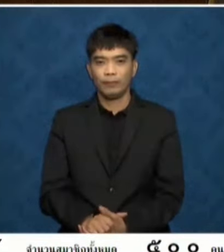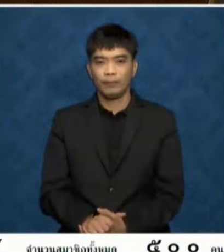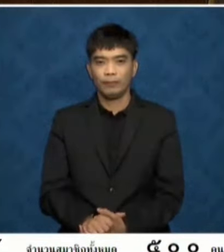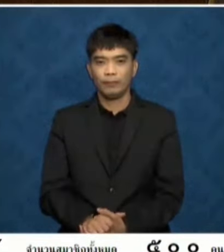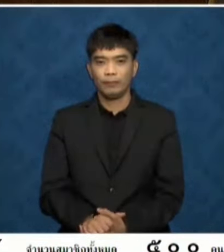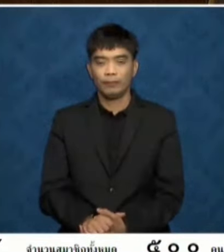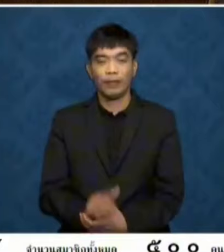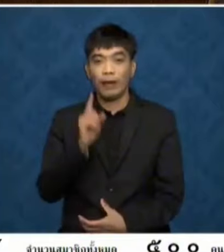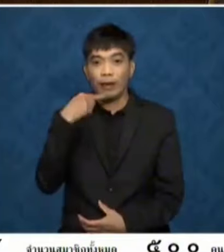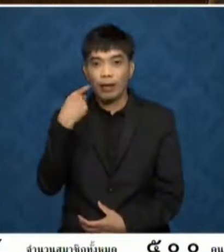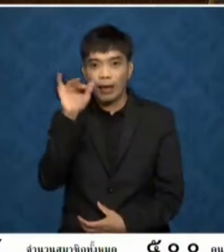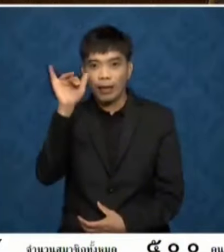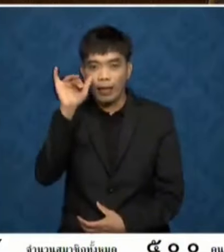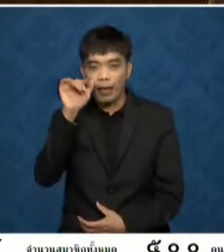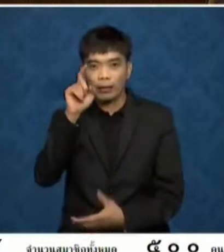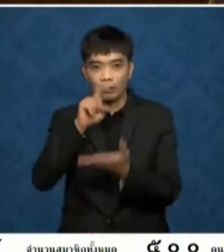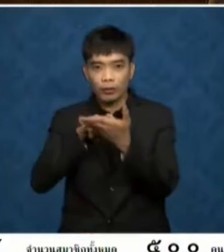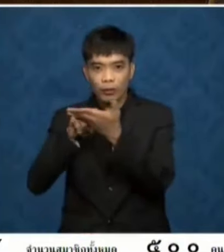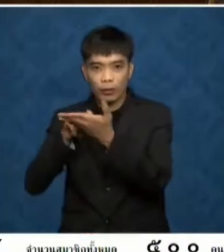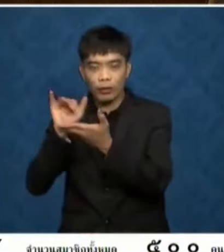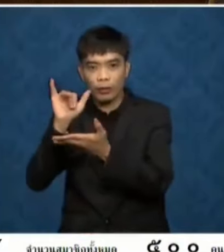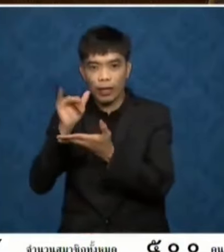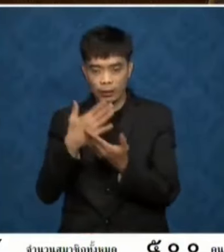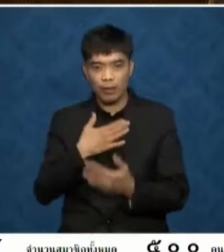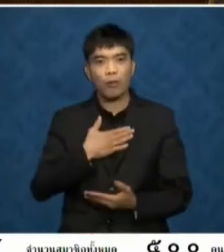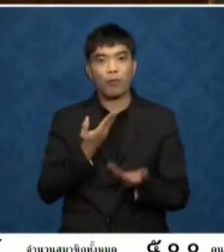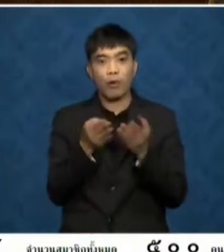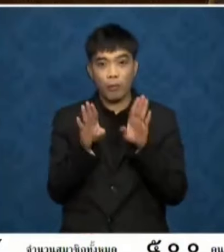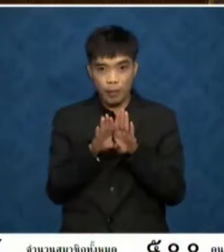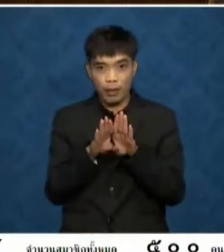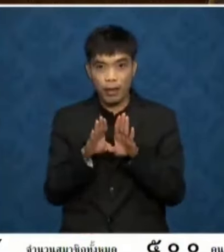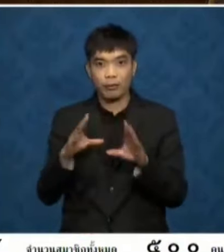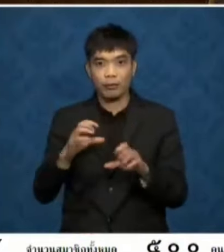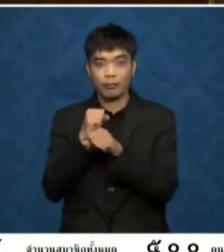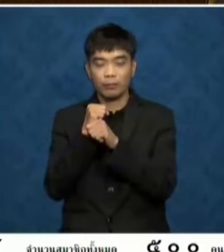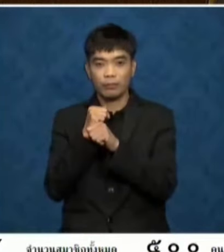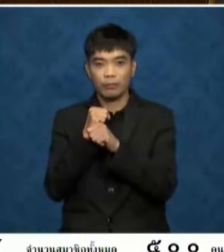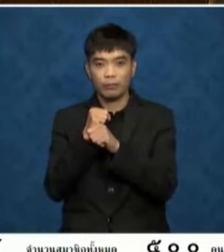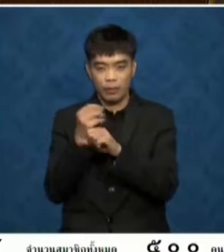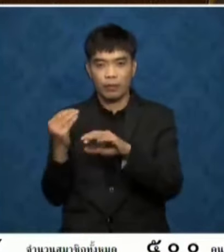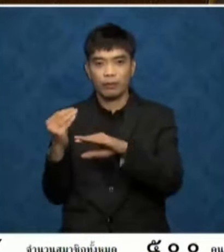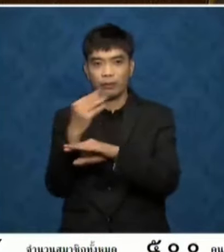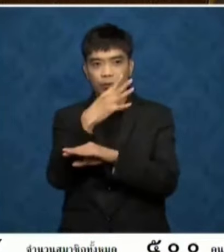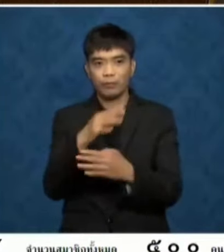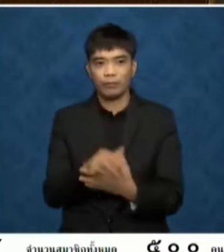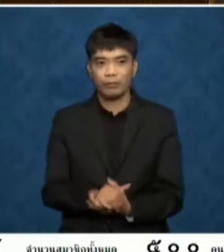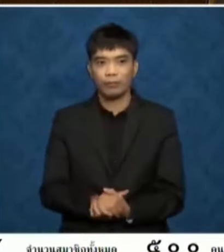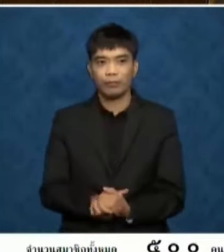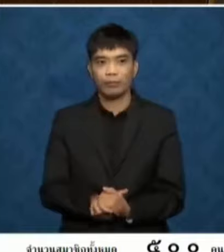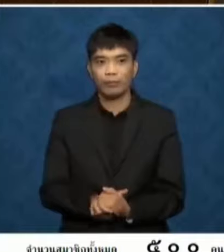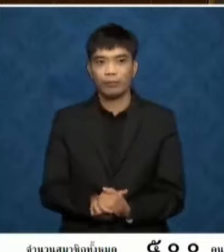ครับท่านใดยังไม่ใช้สิทธิ์ไหมครับถ้าไม่มีผมขอปิดการแสดงตนนะครับเจ้าที่แสดงผลครับ